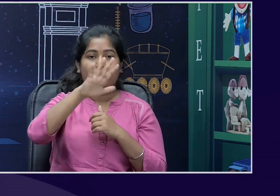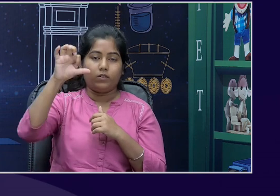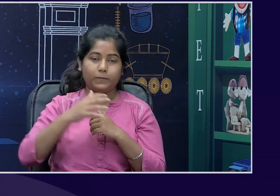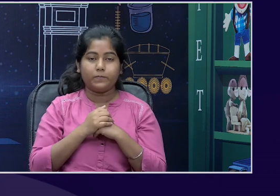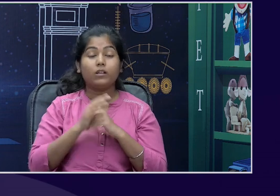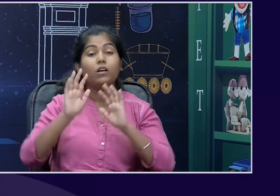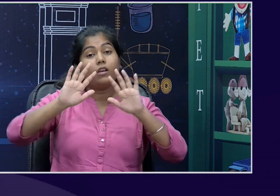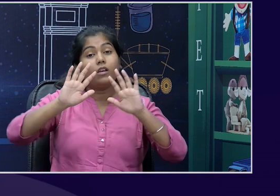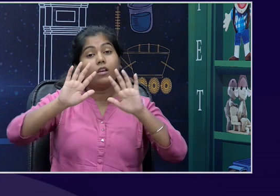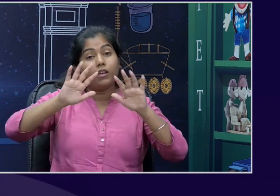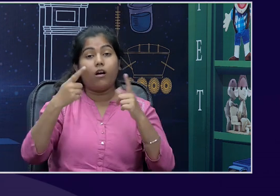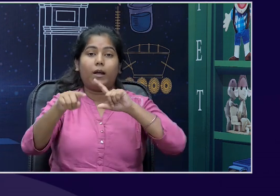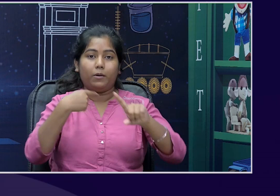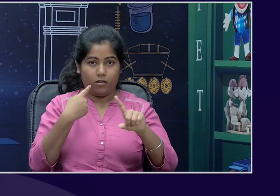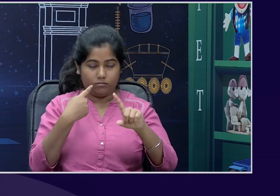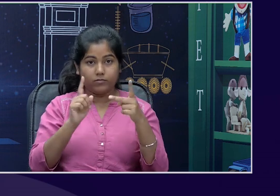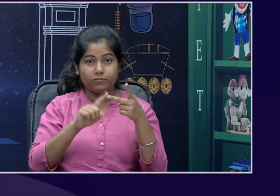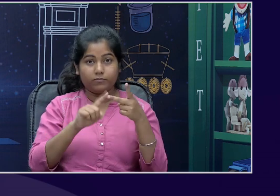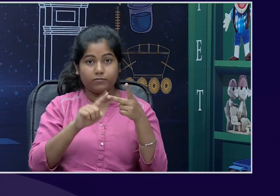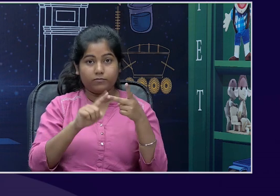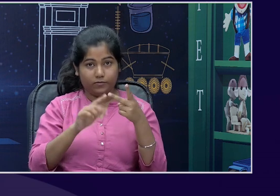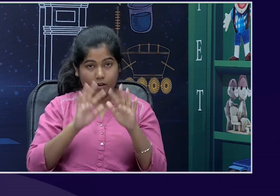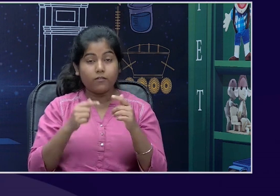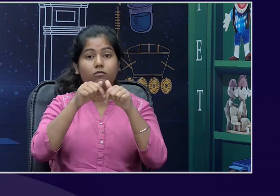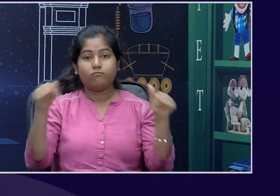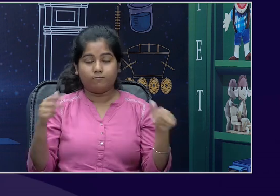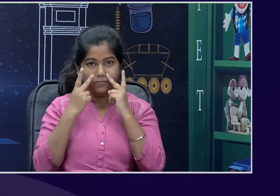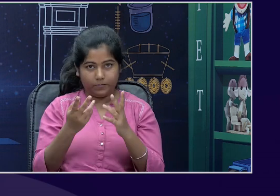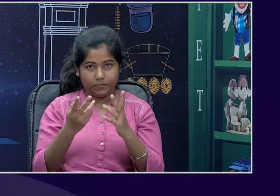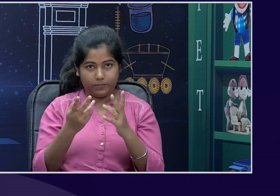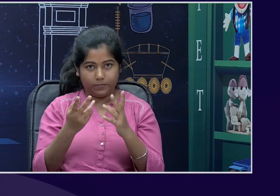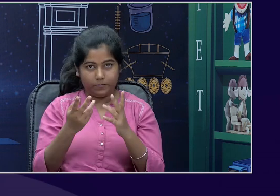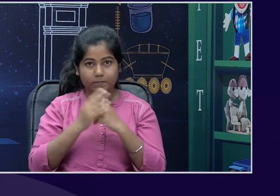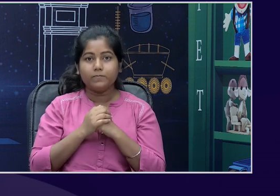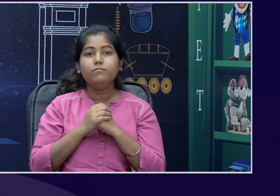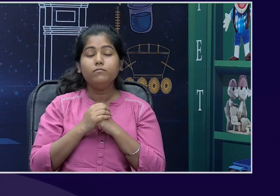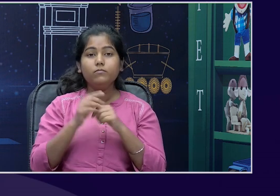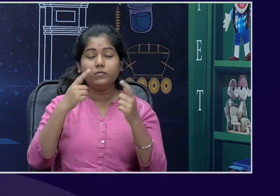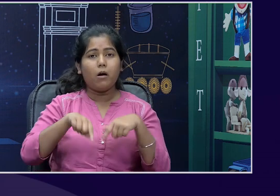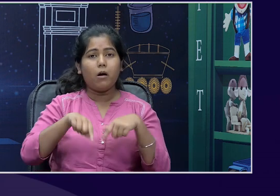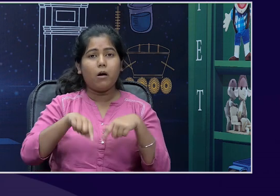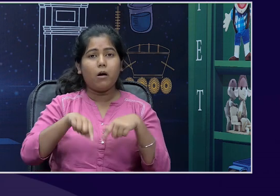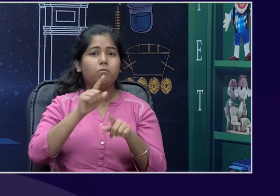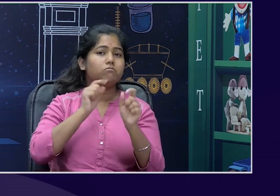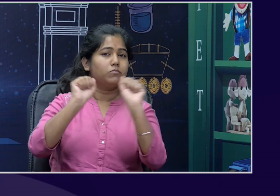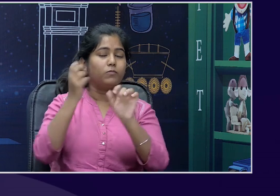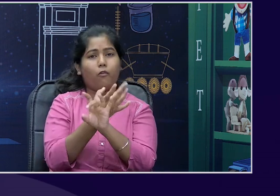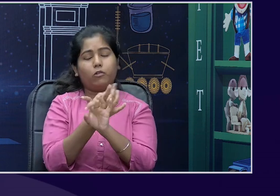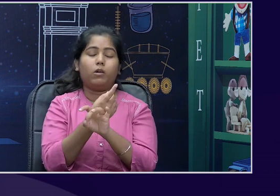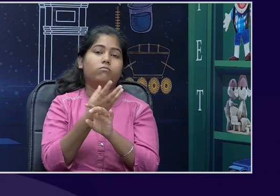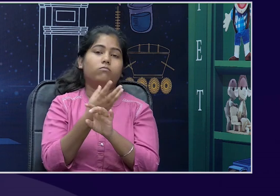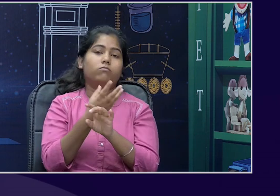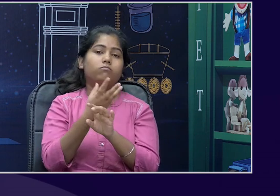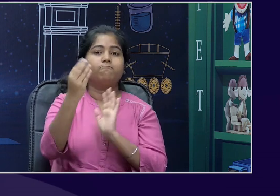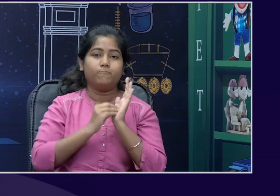8800440559, या फिर आप हमें ईमेल कर सकते हैं हमारे ईमेल एड्रेसेस पर जो आपको अपने टेलीविजन स्क्रीन पर नजर आ रही हैं। आप अपना फीडबैक भी हम तक पहुँचा सकते